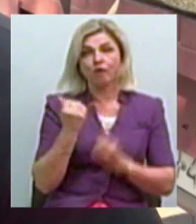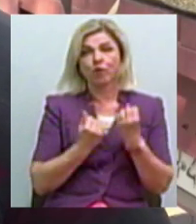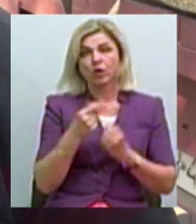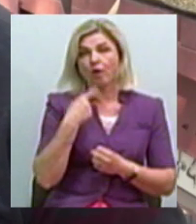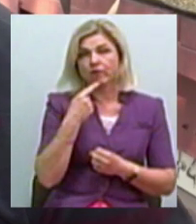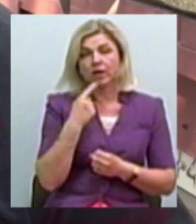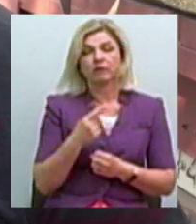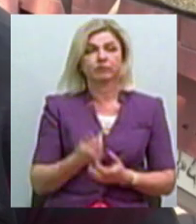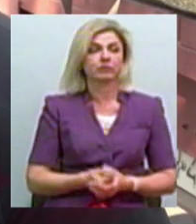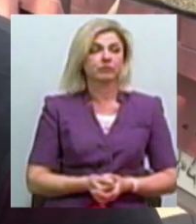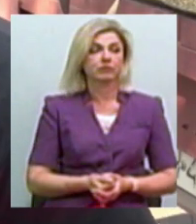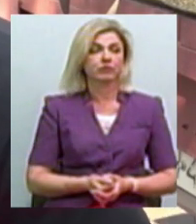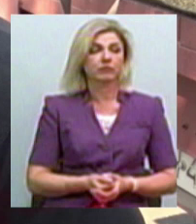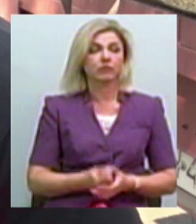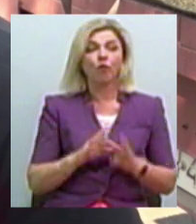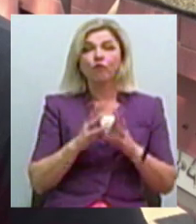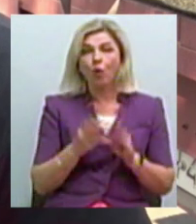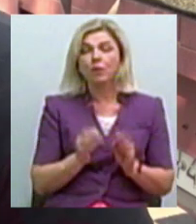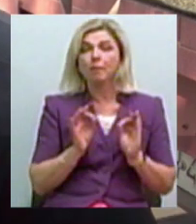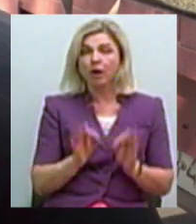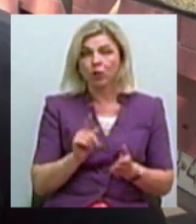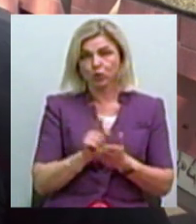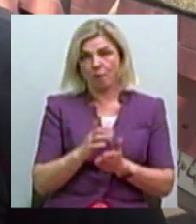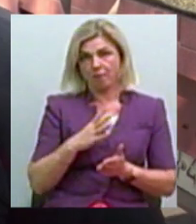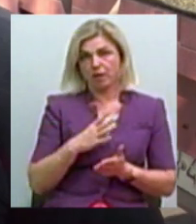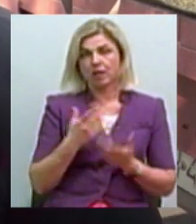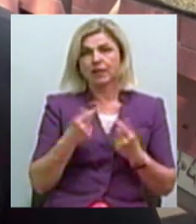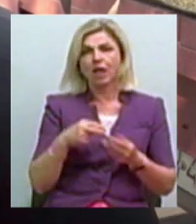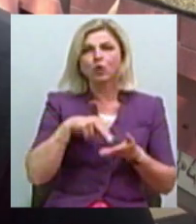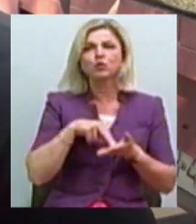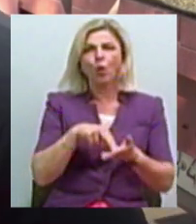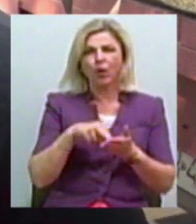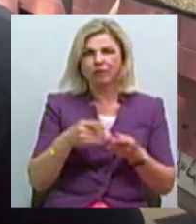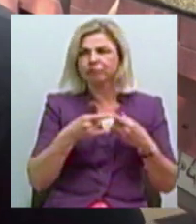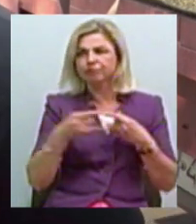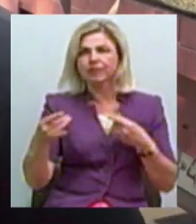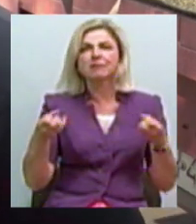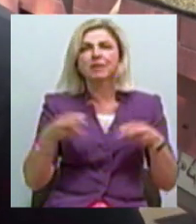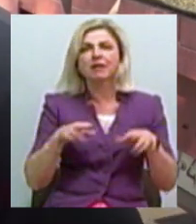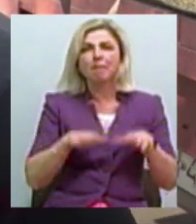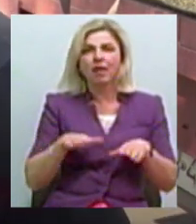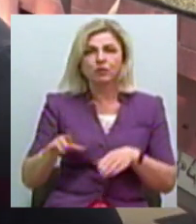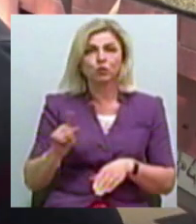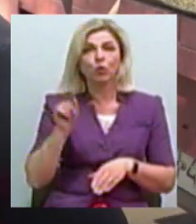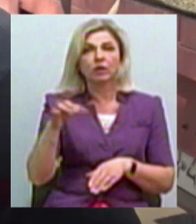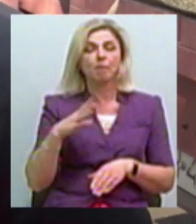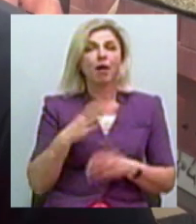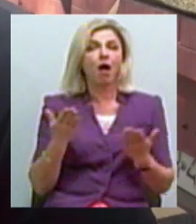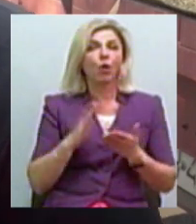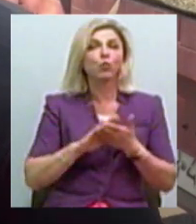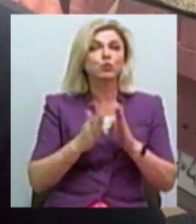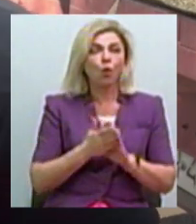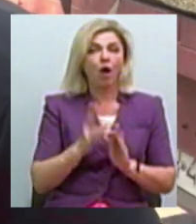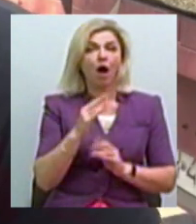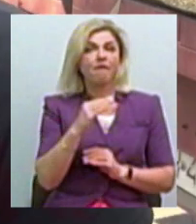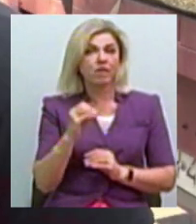говорять наступне. Взагалі, по-розумному, повинні бути якісь відстойники, щоб там були якісь умови, якесь кафе,